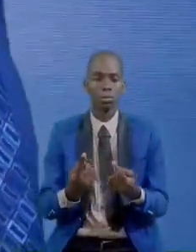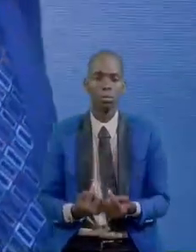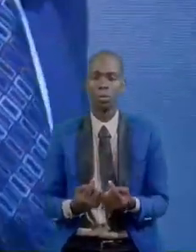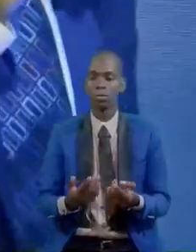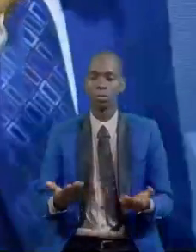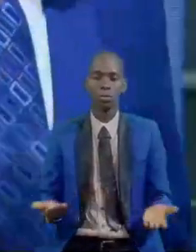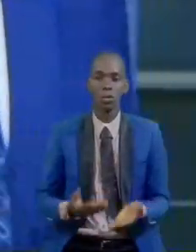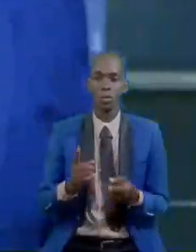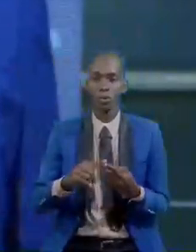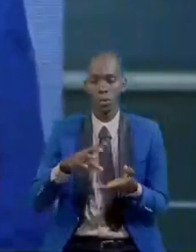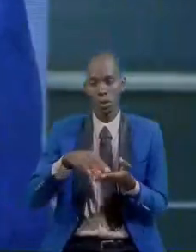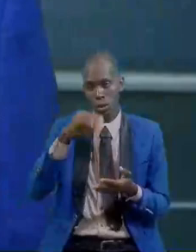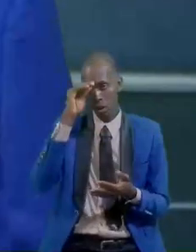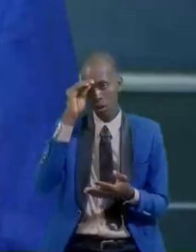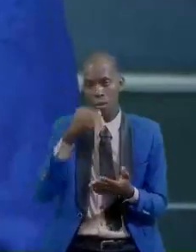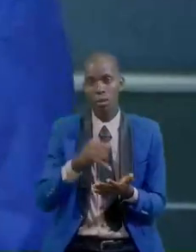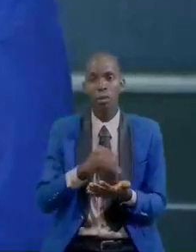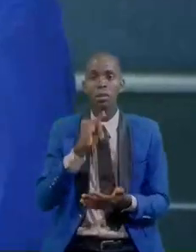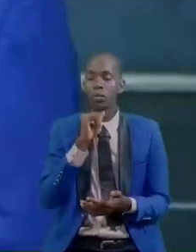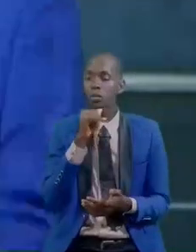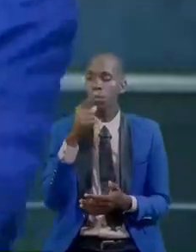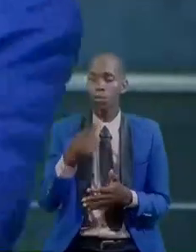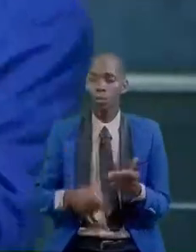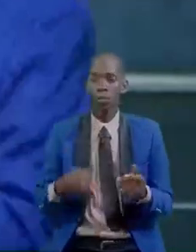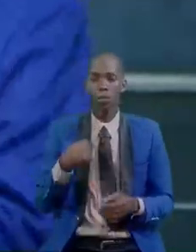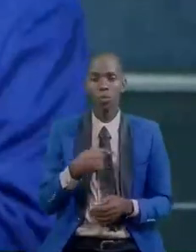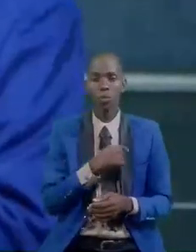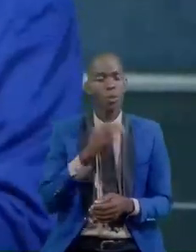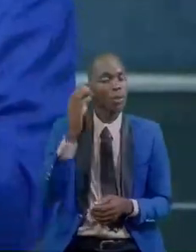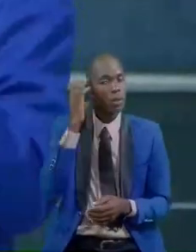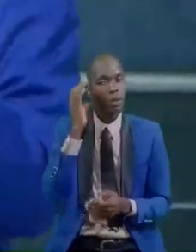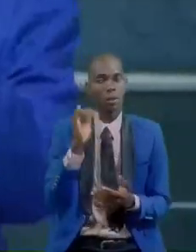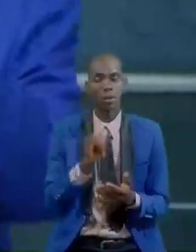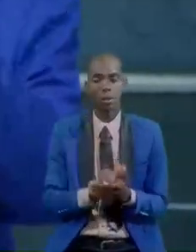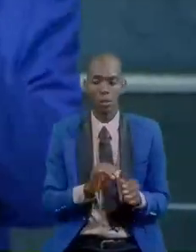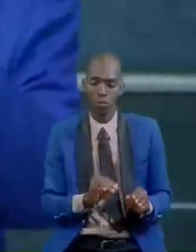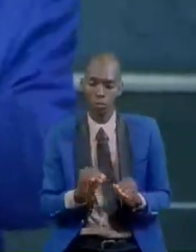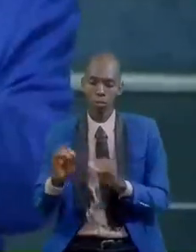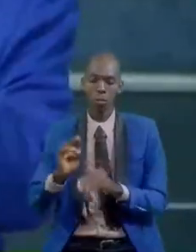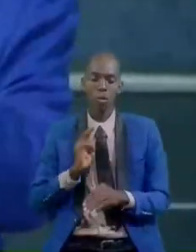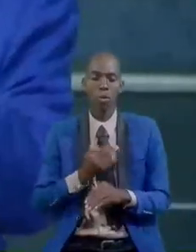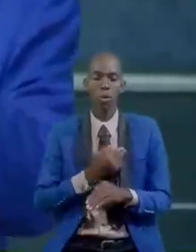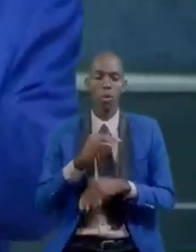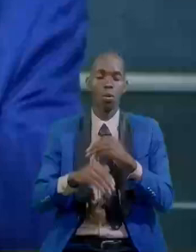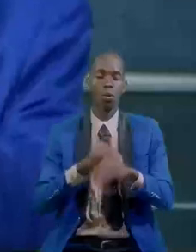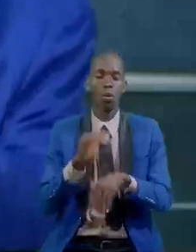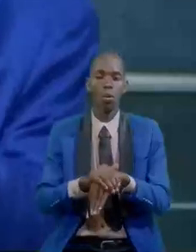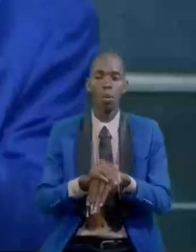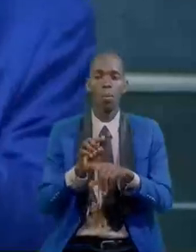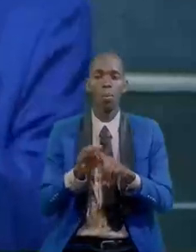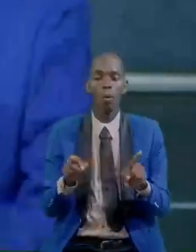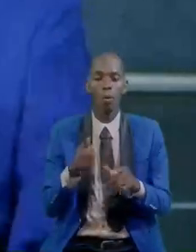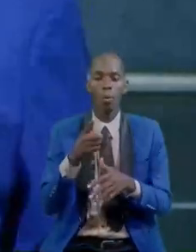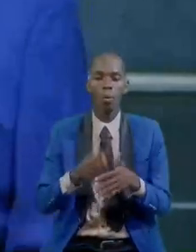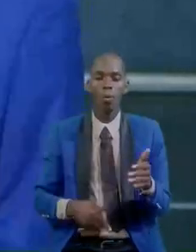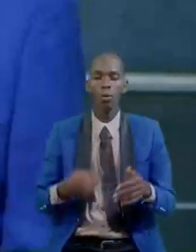Chaque fois que nous venons apprendre, ce n'est pas ce que nous entendons qui nous fait avancer, c'est ce que